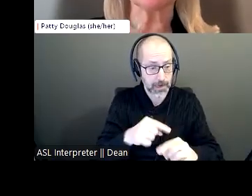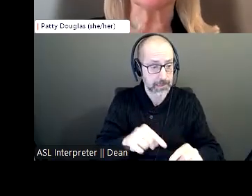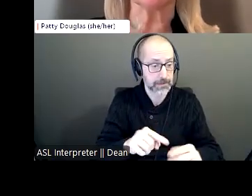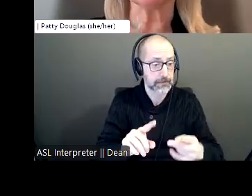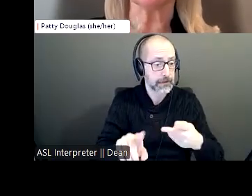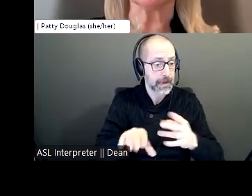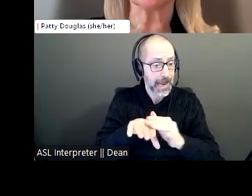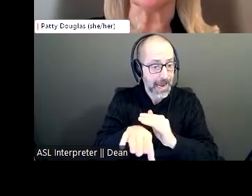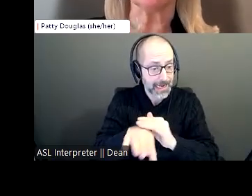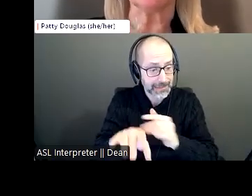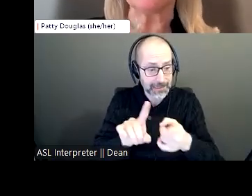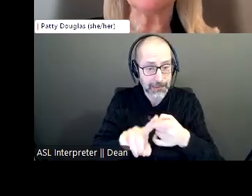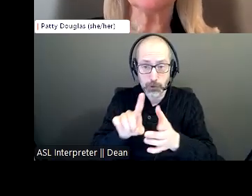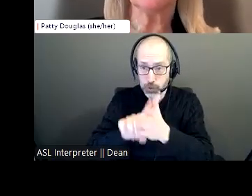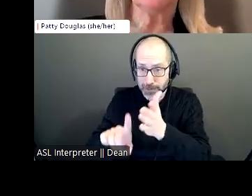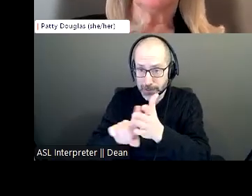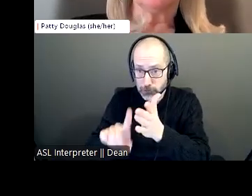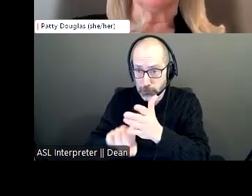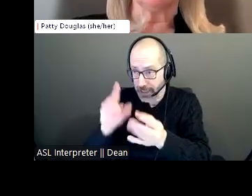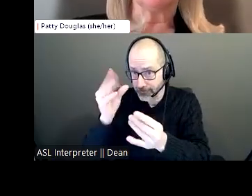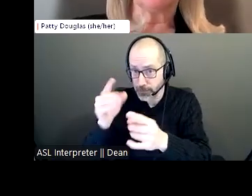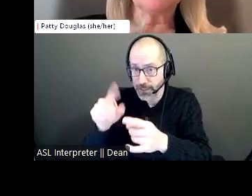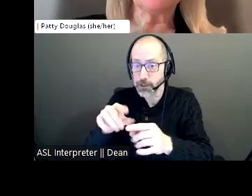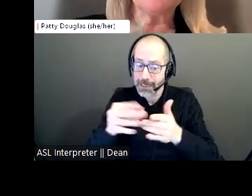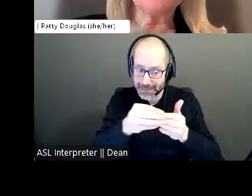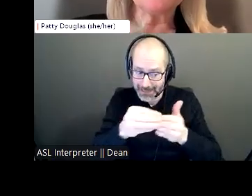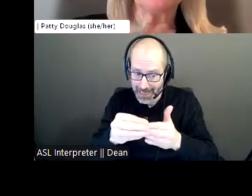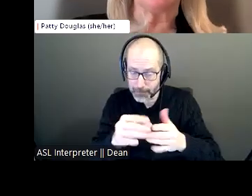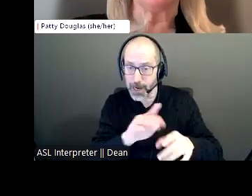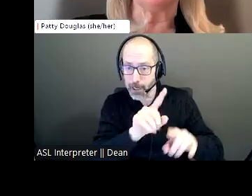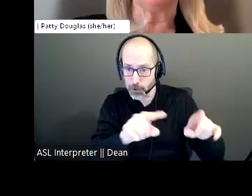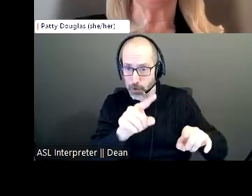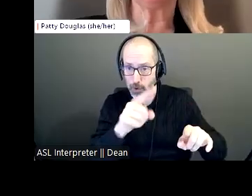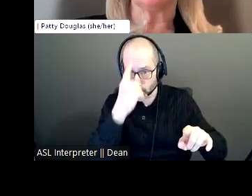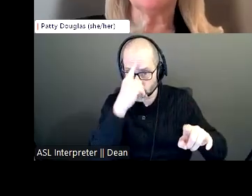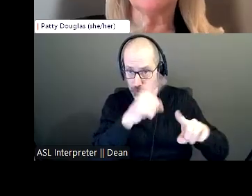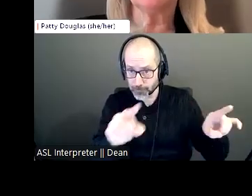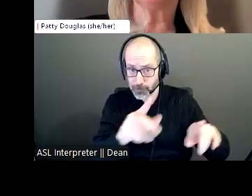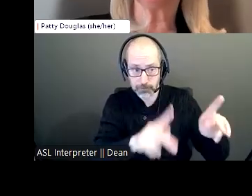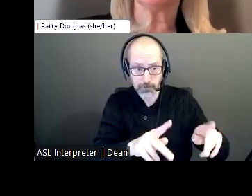rien sur nous sans nous. Donc, présumer la